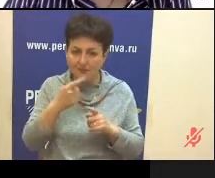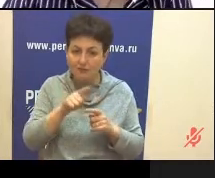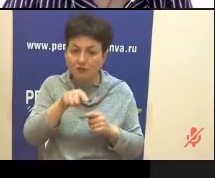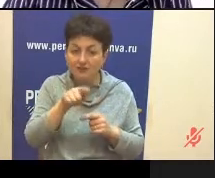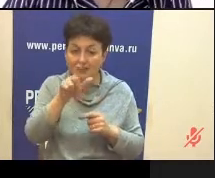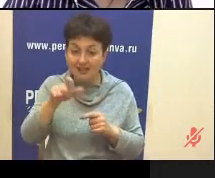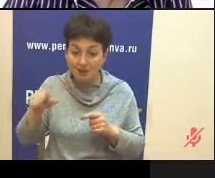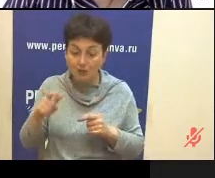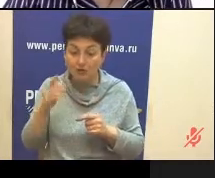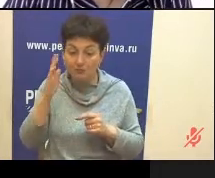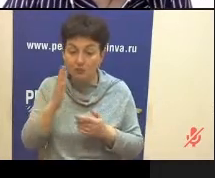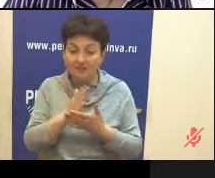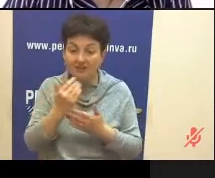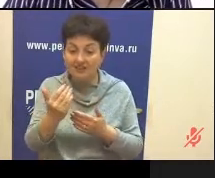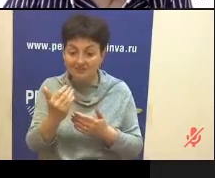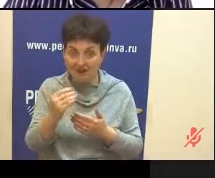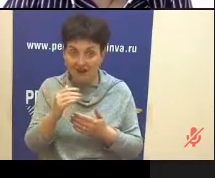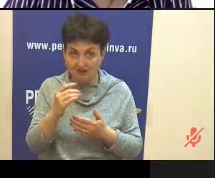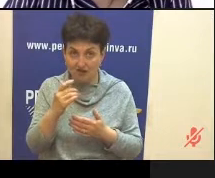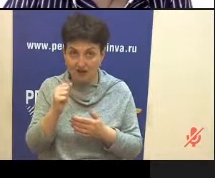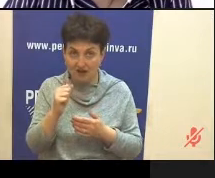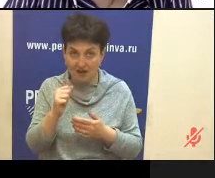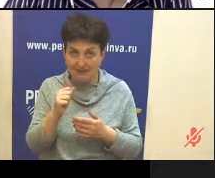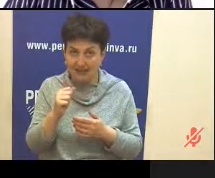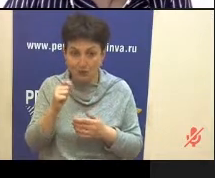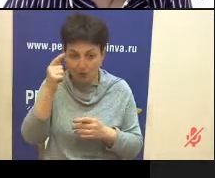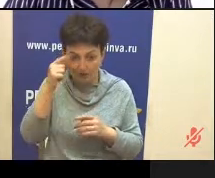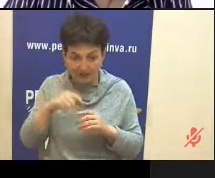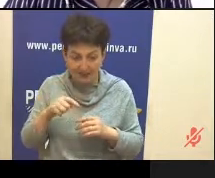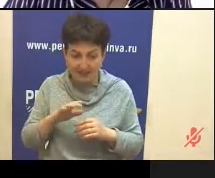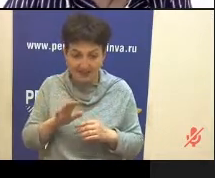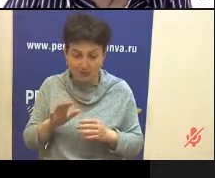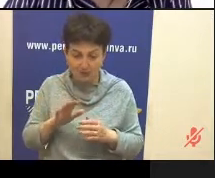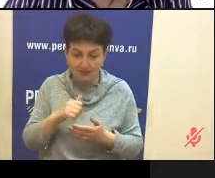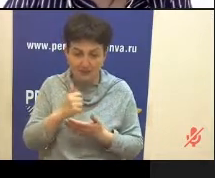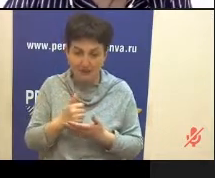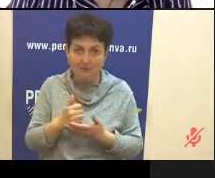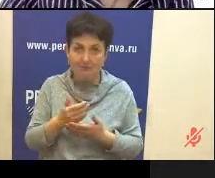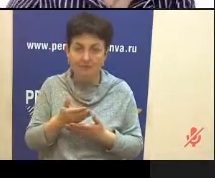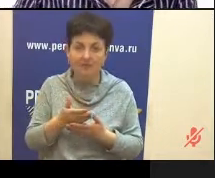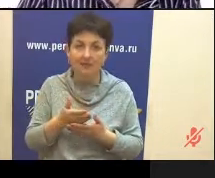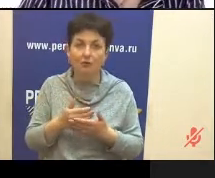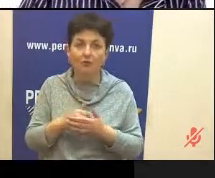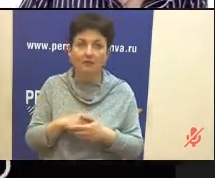значимое, потому что эти люди в конечном итоге и будут являться вашими амбассадорами, даже неосознанными.